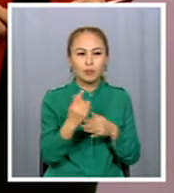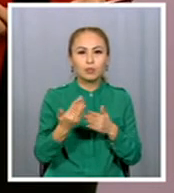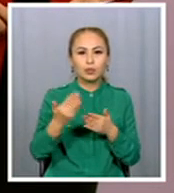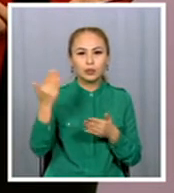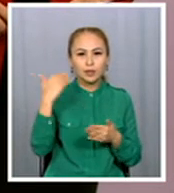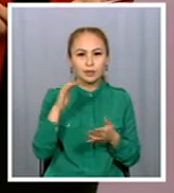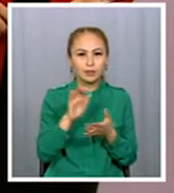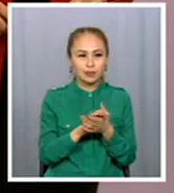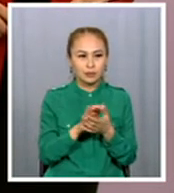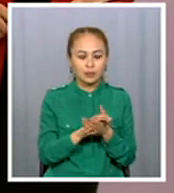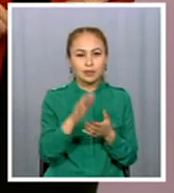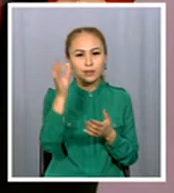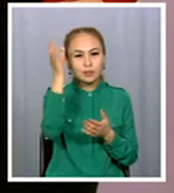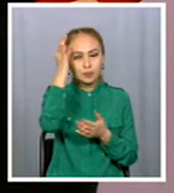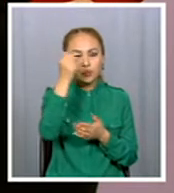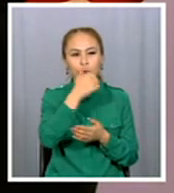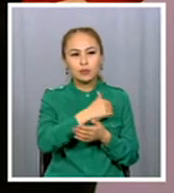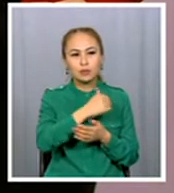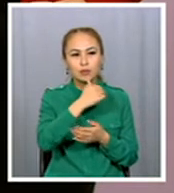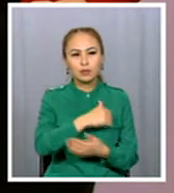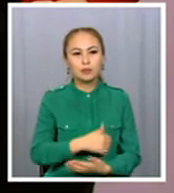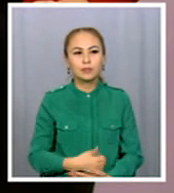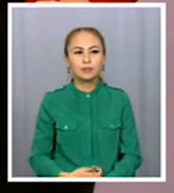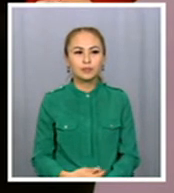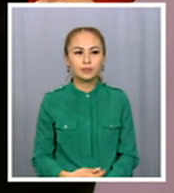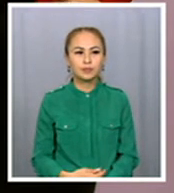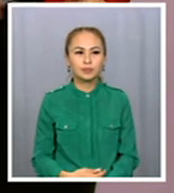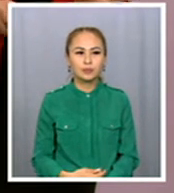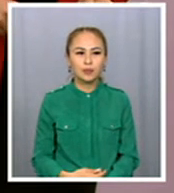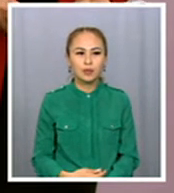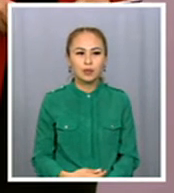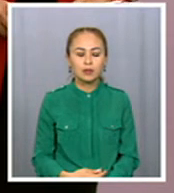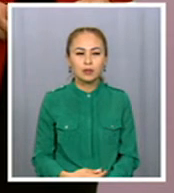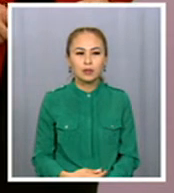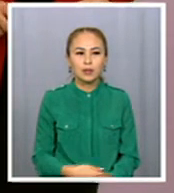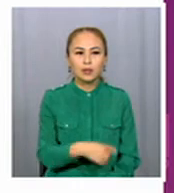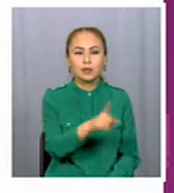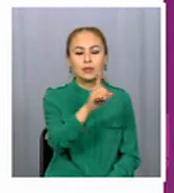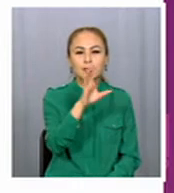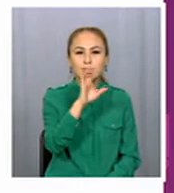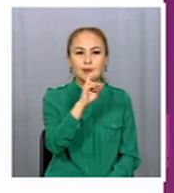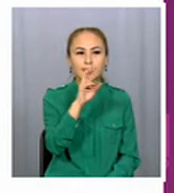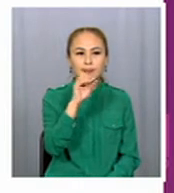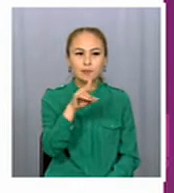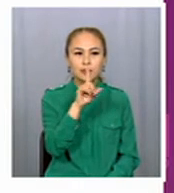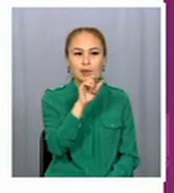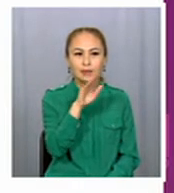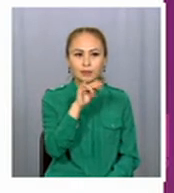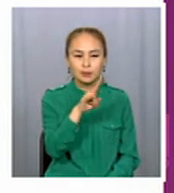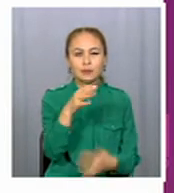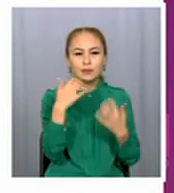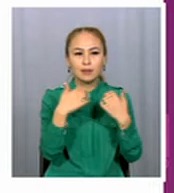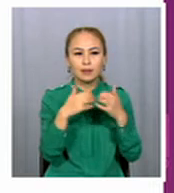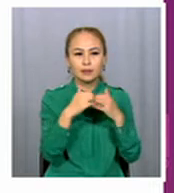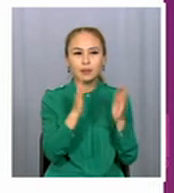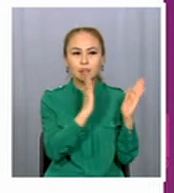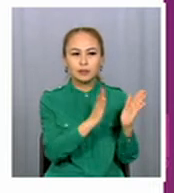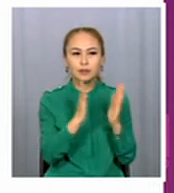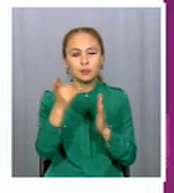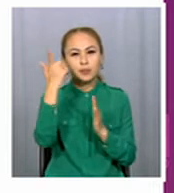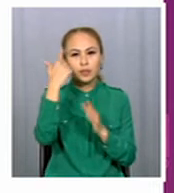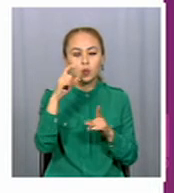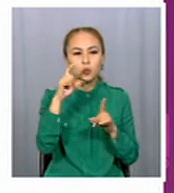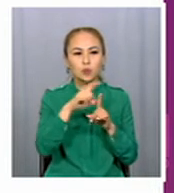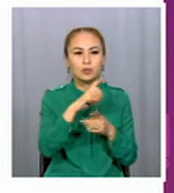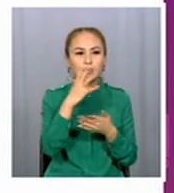таныс. Есімізге түсірейік. Сан есім заттың санын, ретін білдіретін